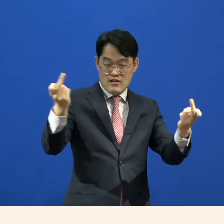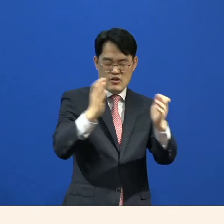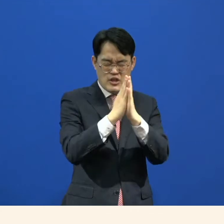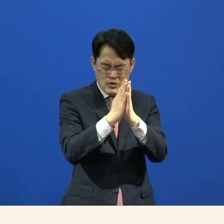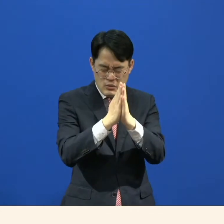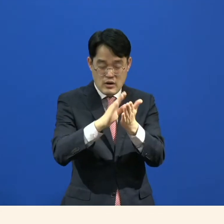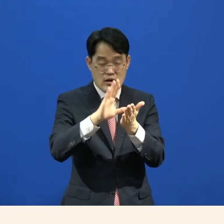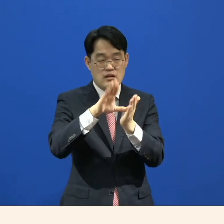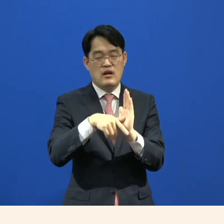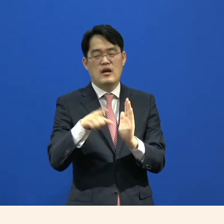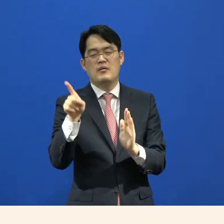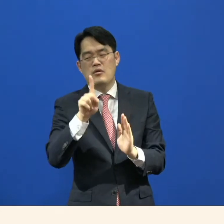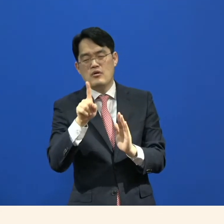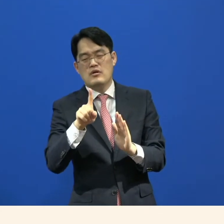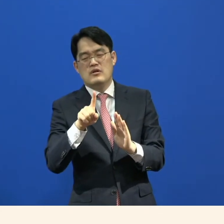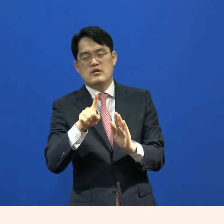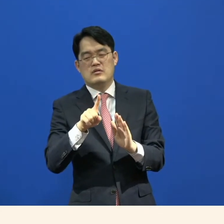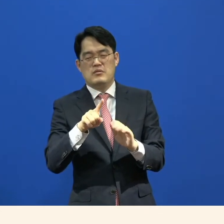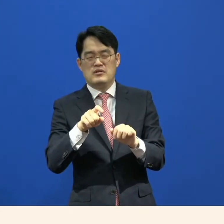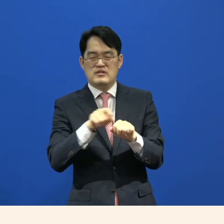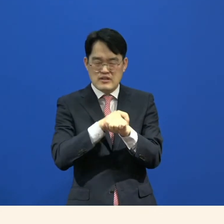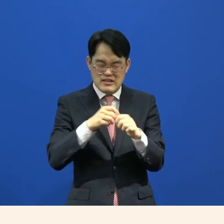몰려오는 인파가 있어요.